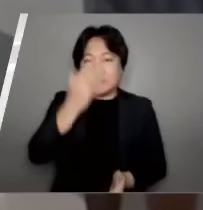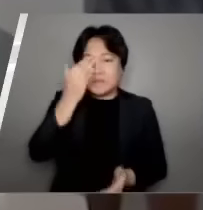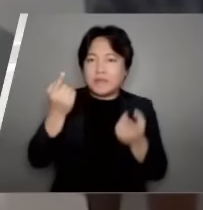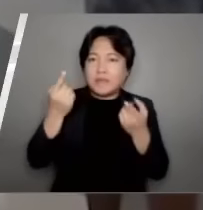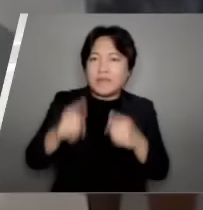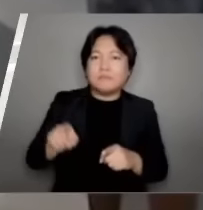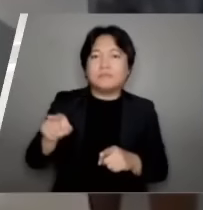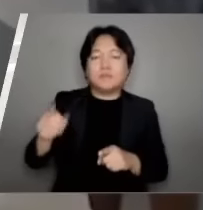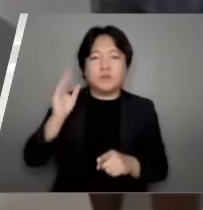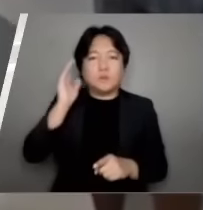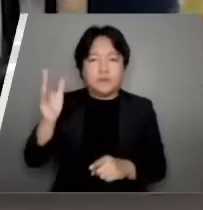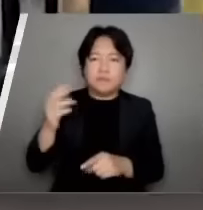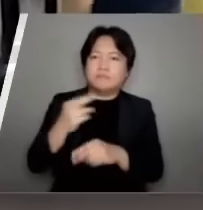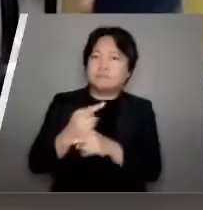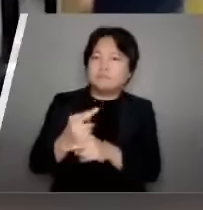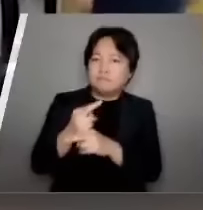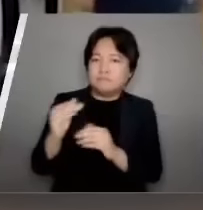terminal.